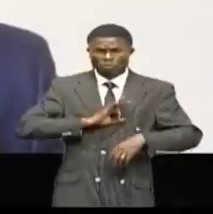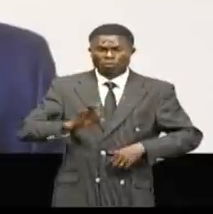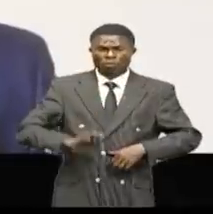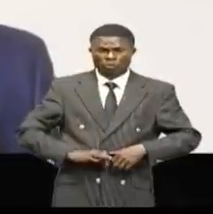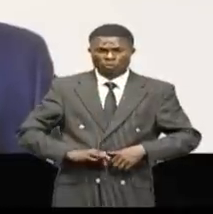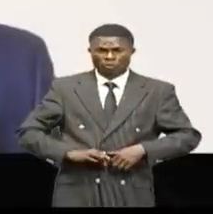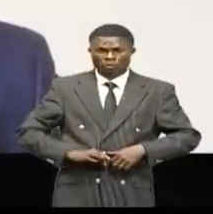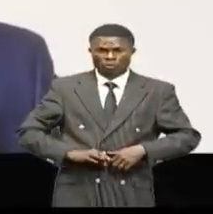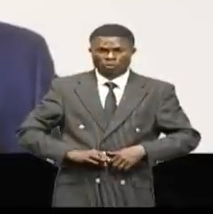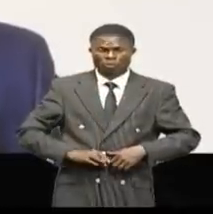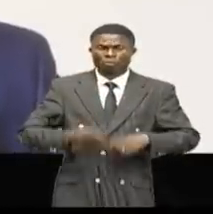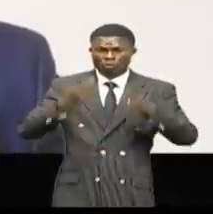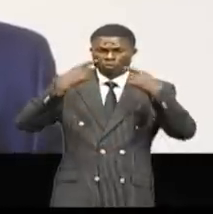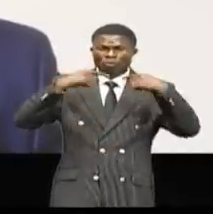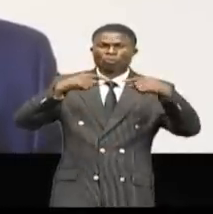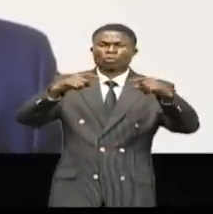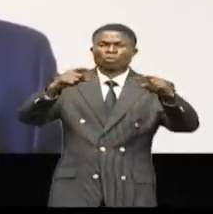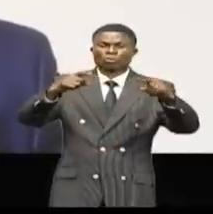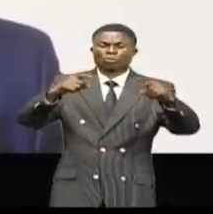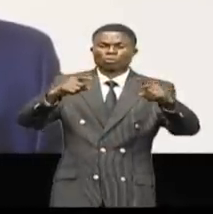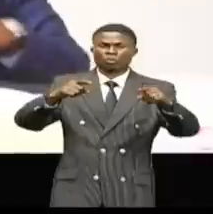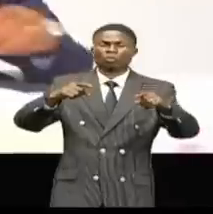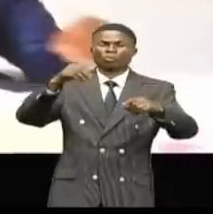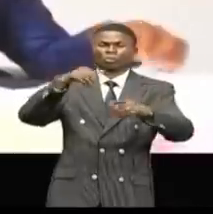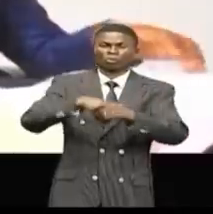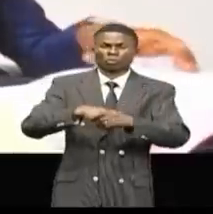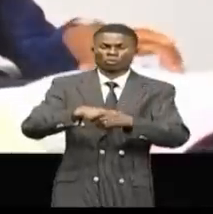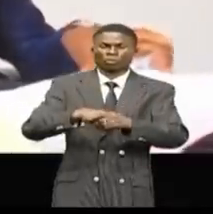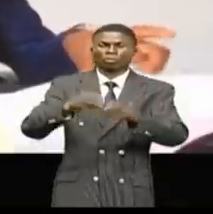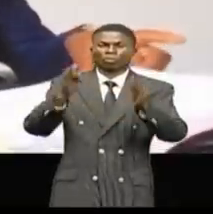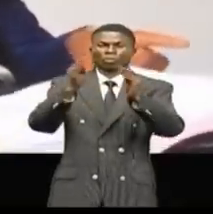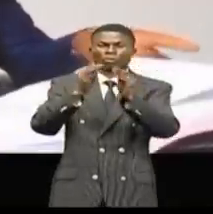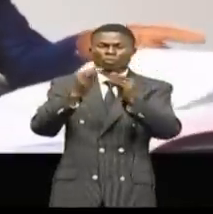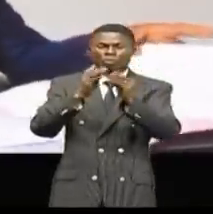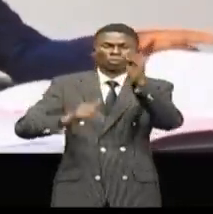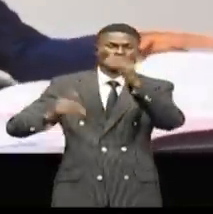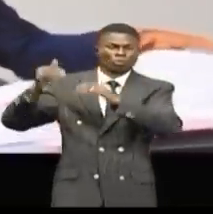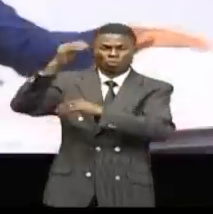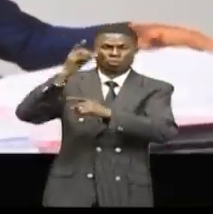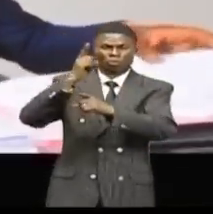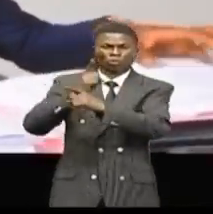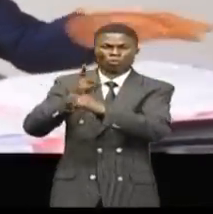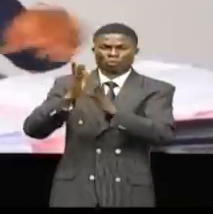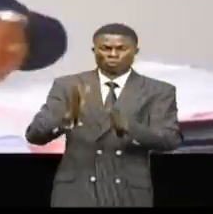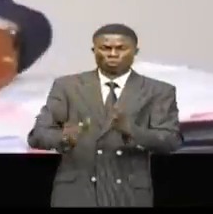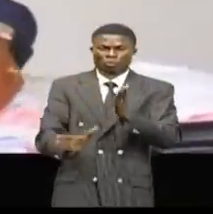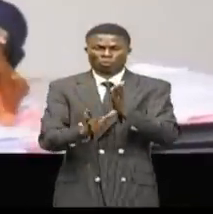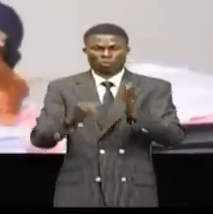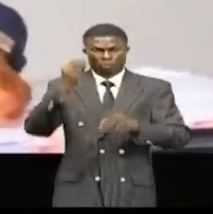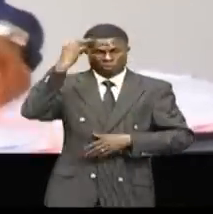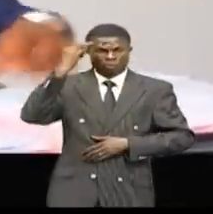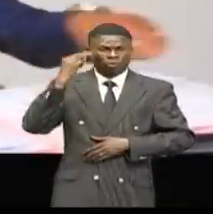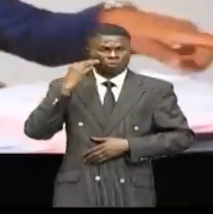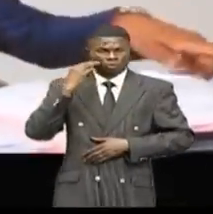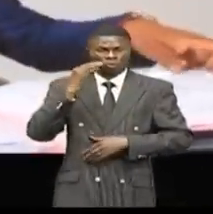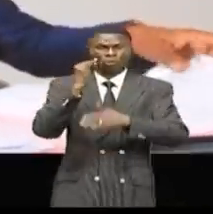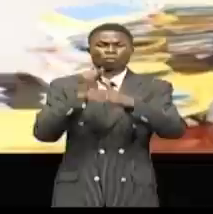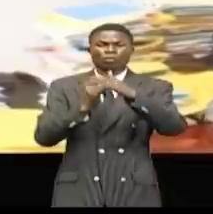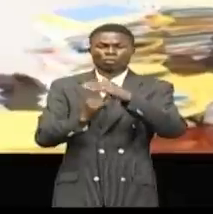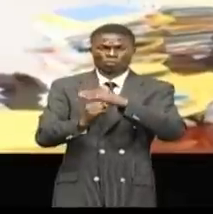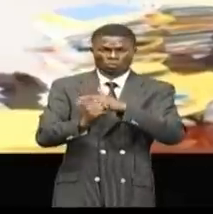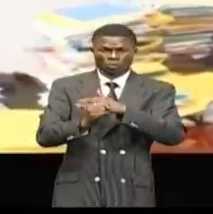l'État, annoncée à l'issue du dernier Conseil supérieur de la Défense. Le vice-premier ministre, ministre de